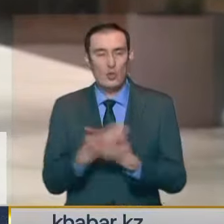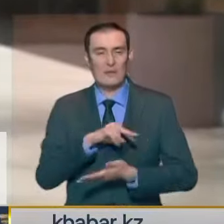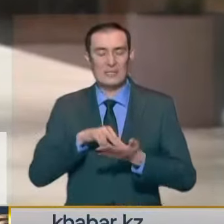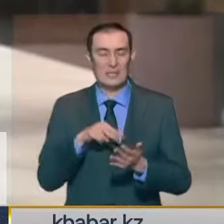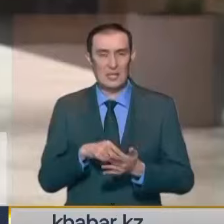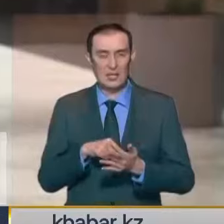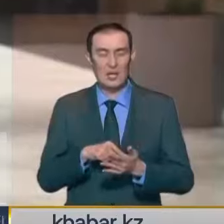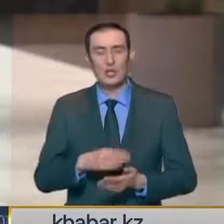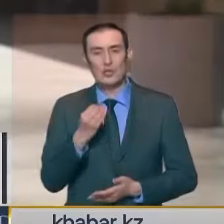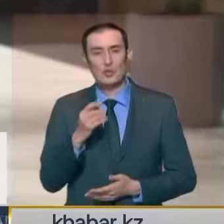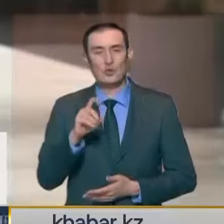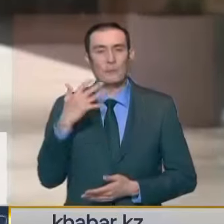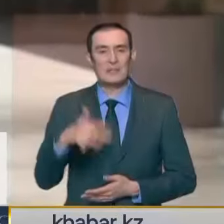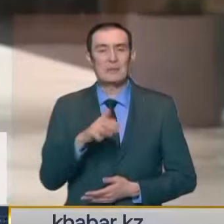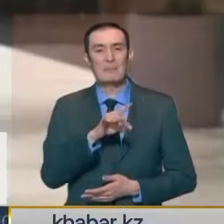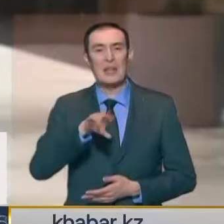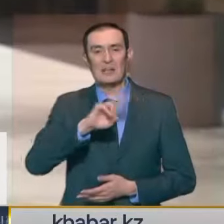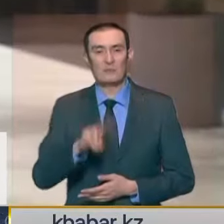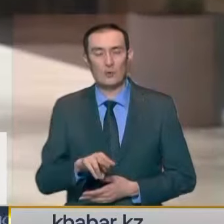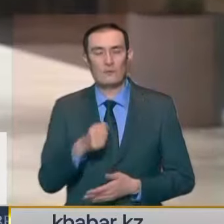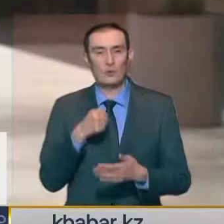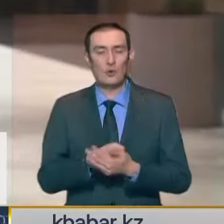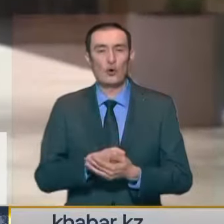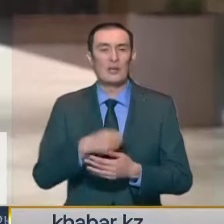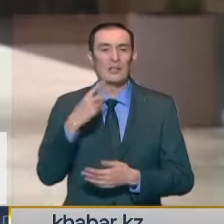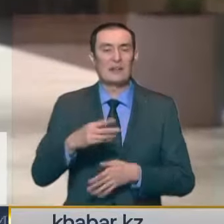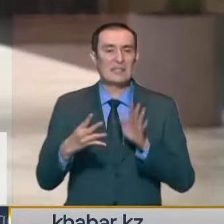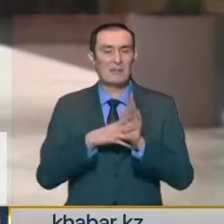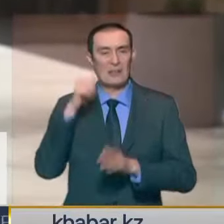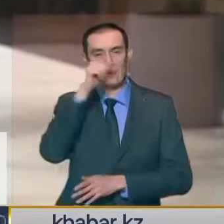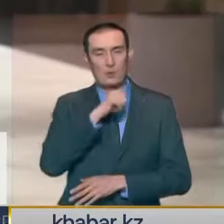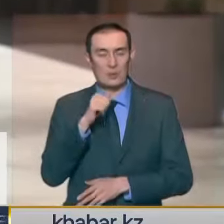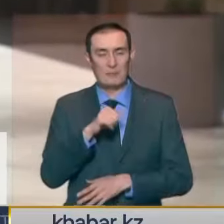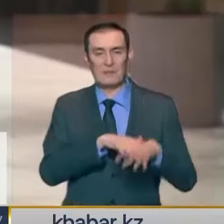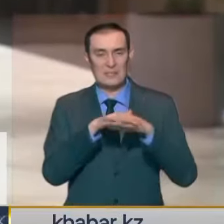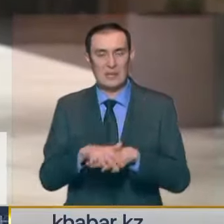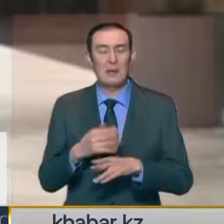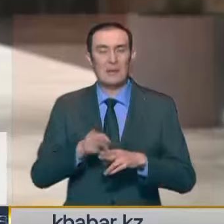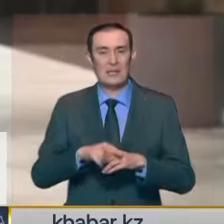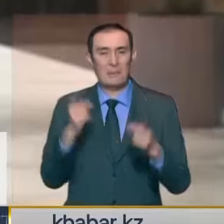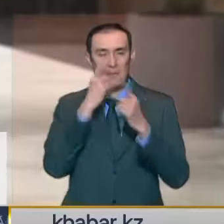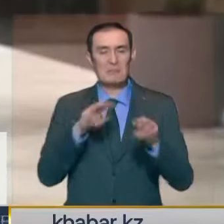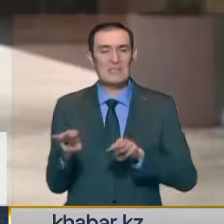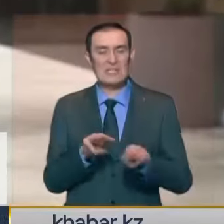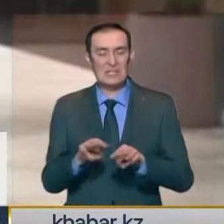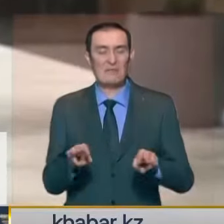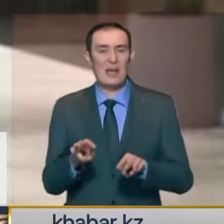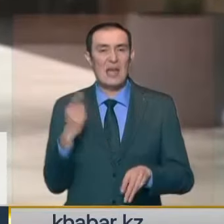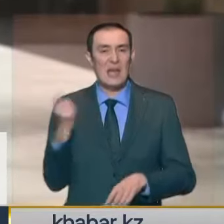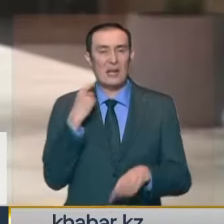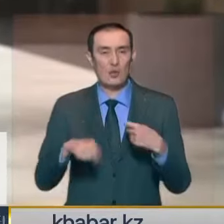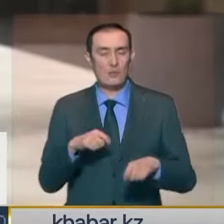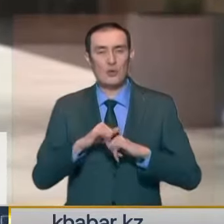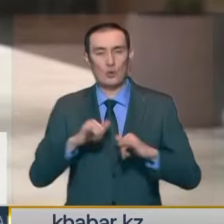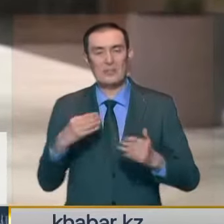задача ещё 150 млрд долларов до 2029 года при этом по данным Министерства национальной экономики